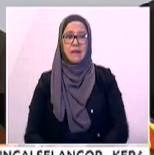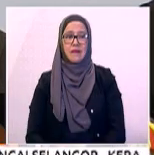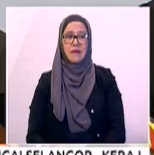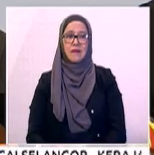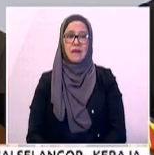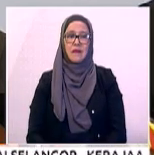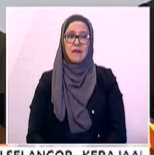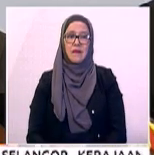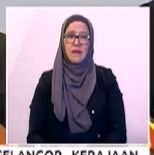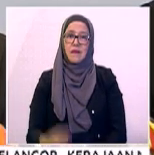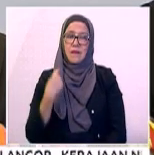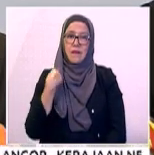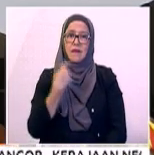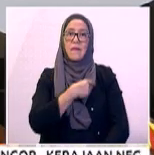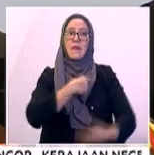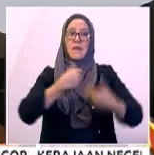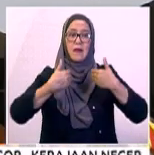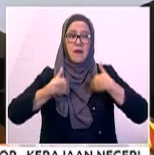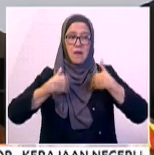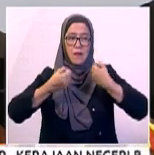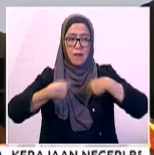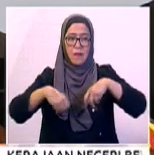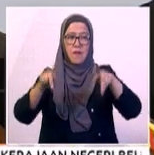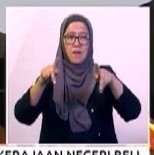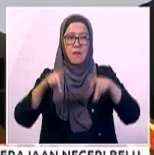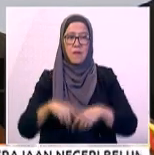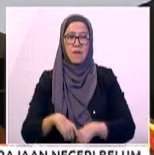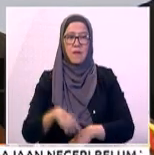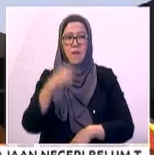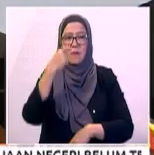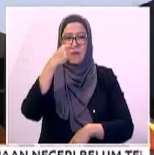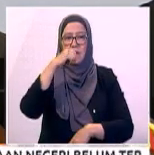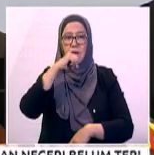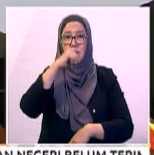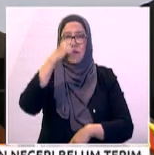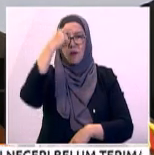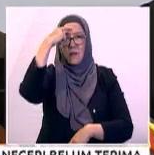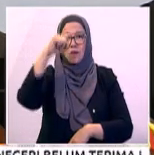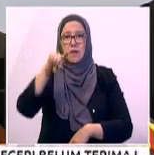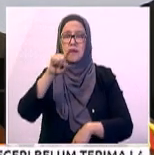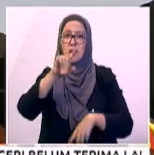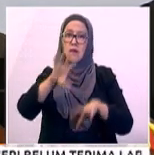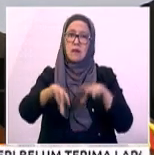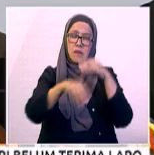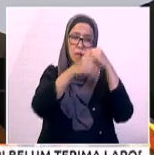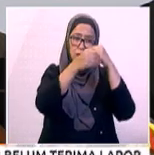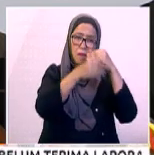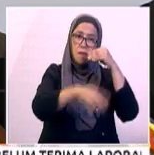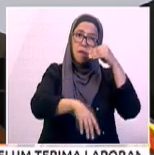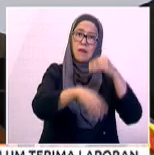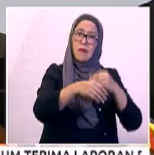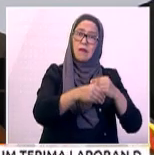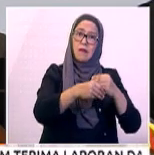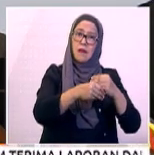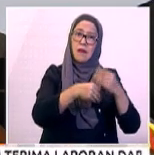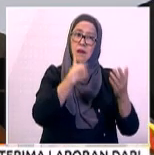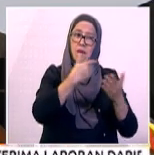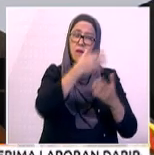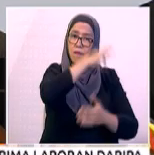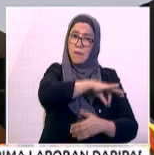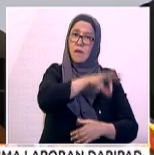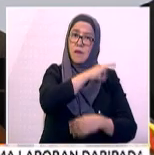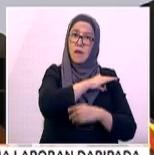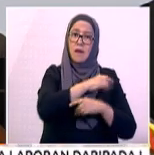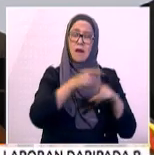Where we have the opportunity not only to add value to our byproduct, but also to have the opportunity